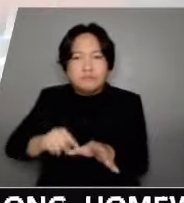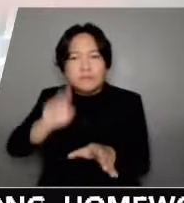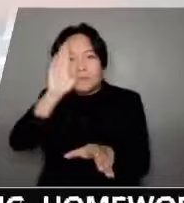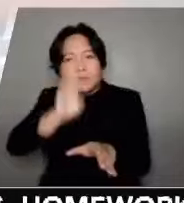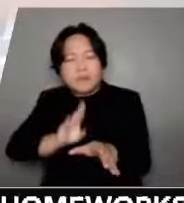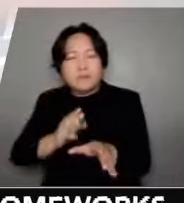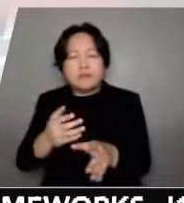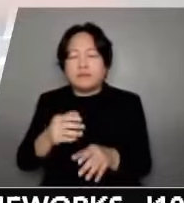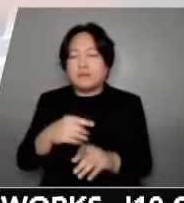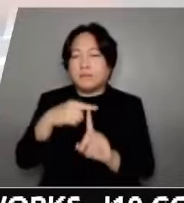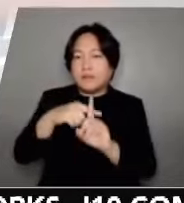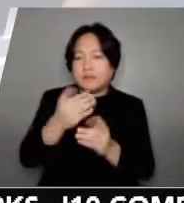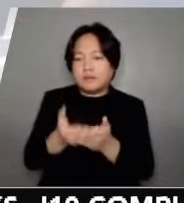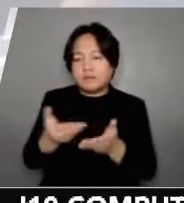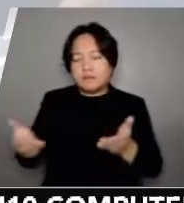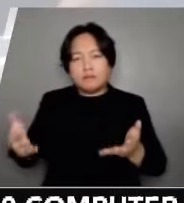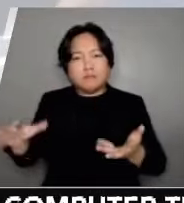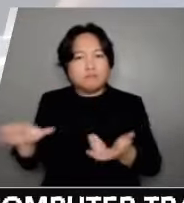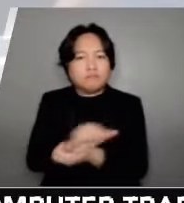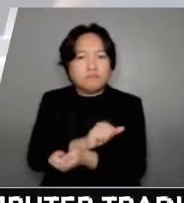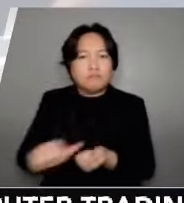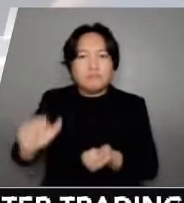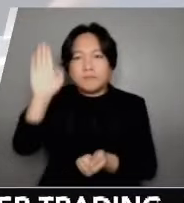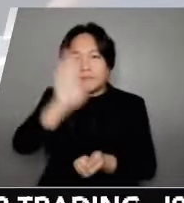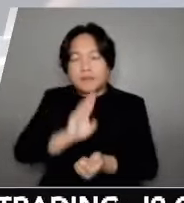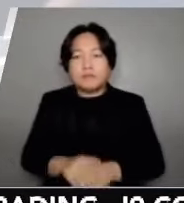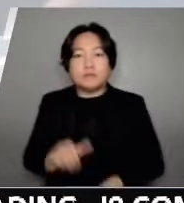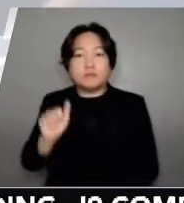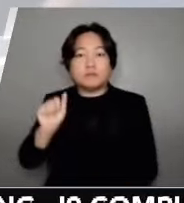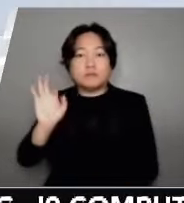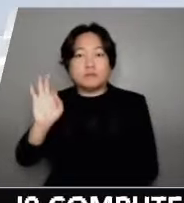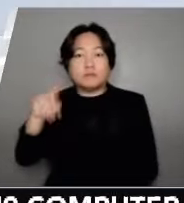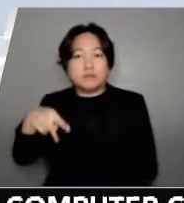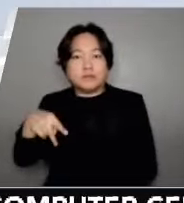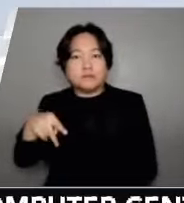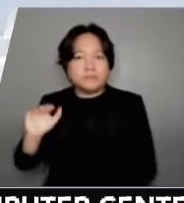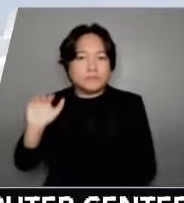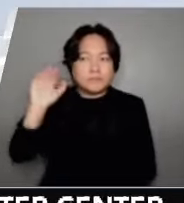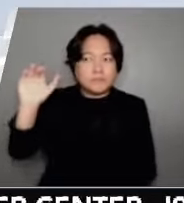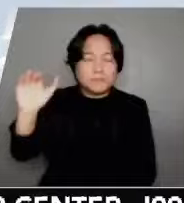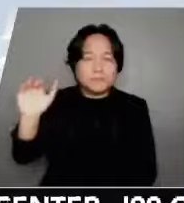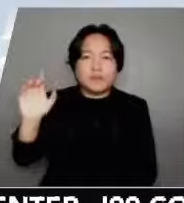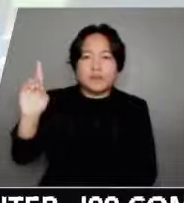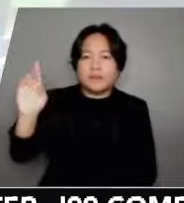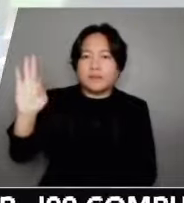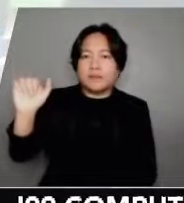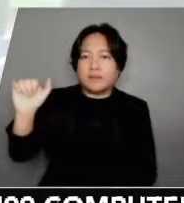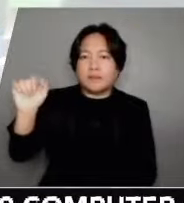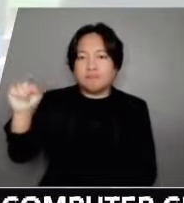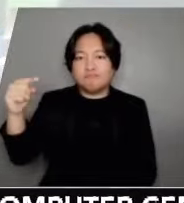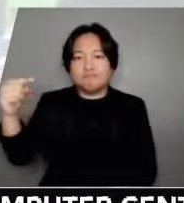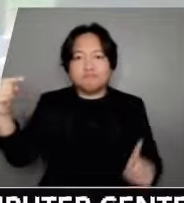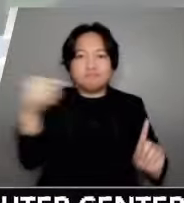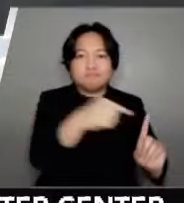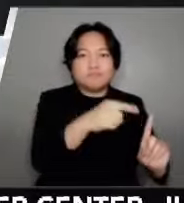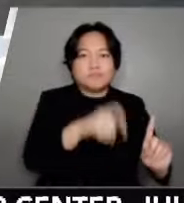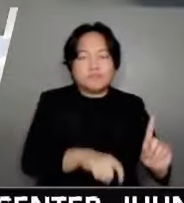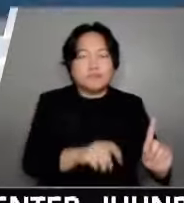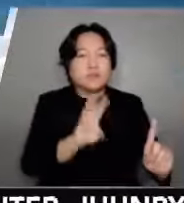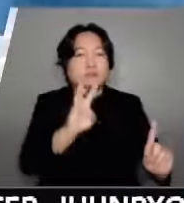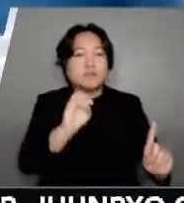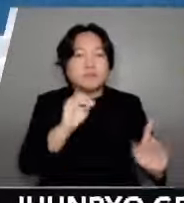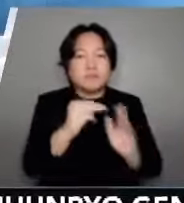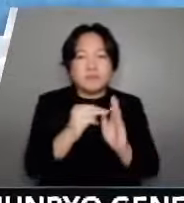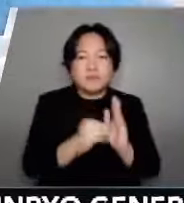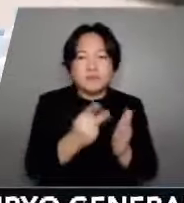ang Armed Forces of the Philippines sa pamamagitan ng Department of Foreign Affairs pinagbabayad ng China ng 60 million pesos sa danyos.